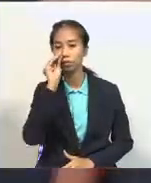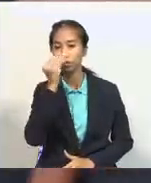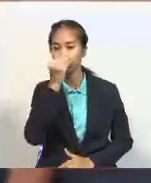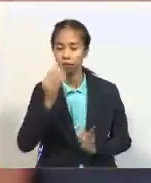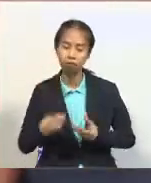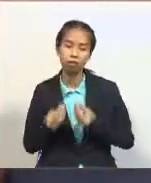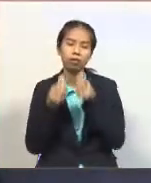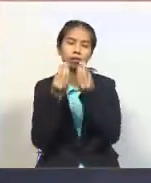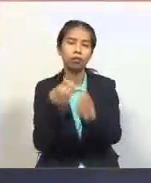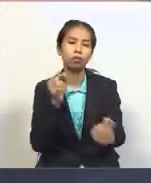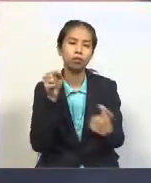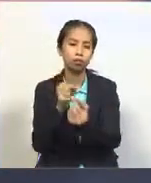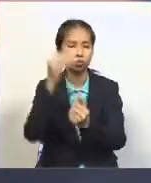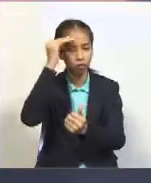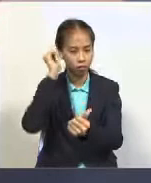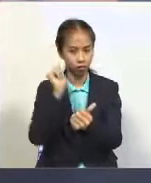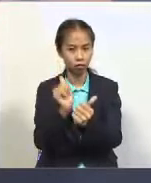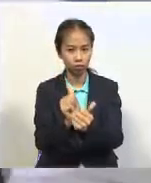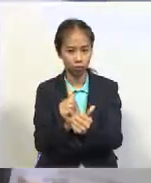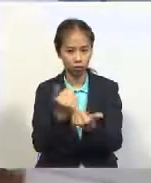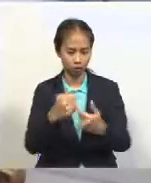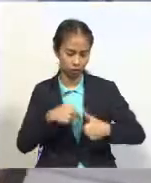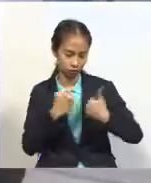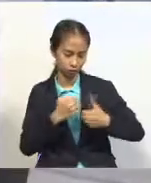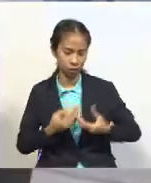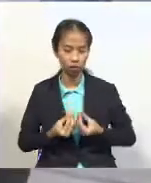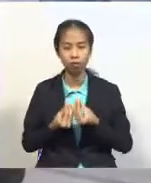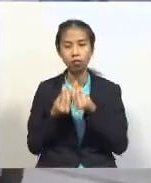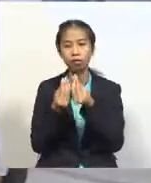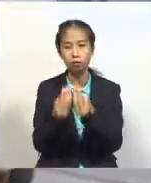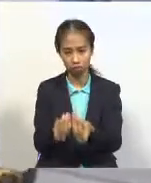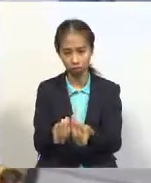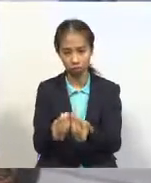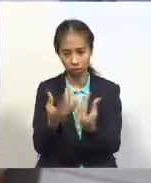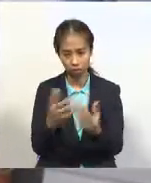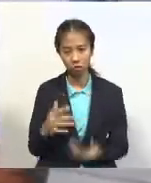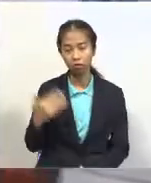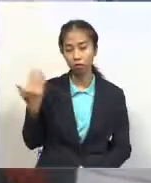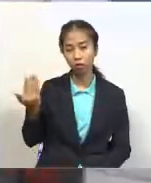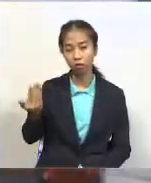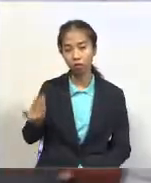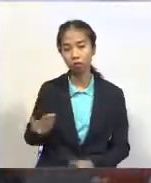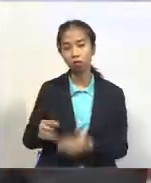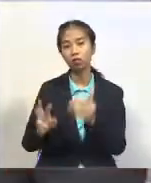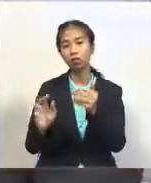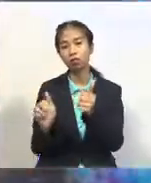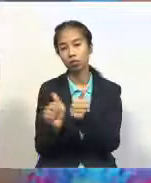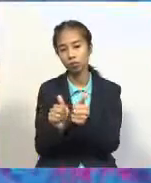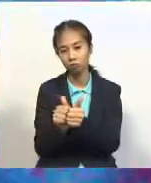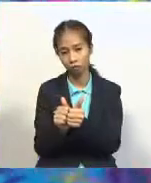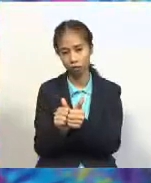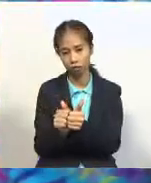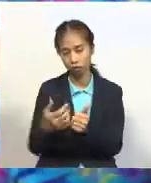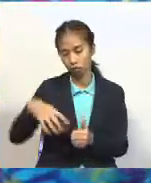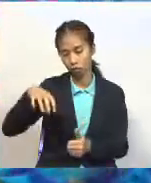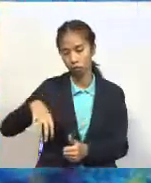ม้ให้กับเจ้าหน้าที่ตำรวจสภ.กะรนพร้อมกับไปให้กำลังใจการทำงานขณะที่นายอิทธิพรสังแก้วรองนายกเทศมนตรีต